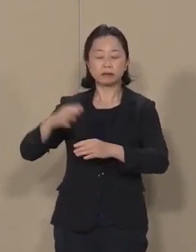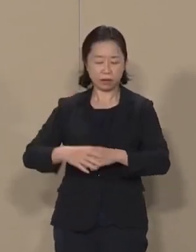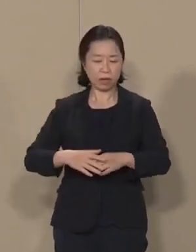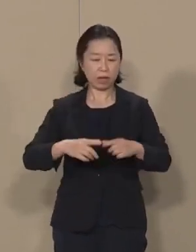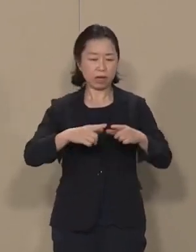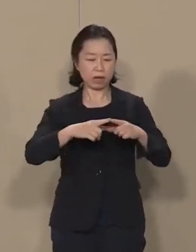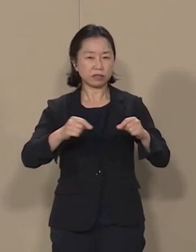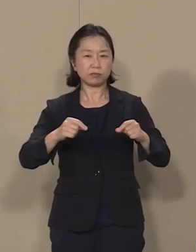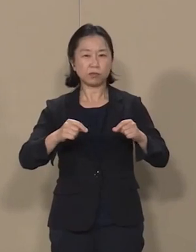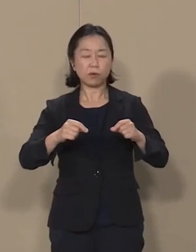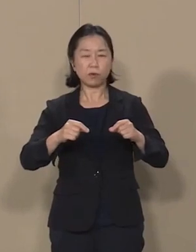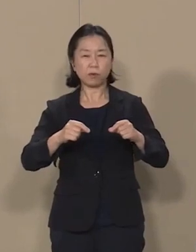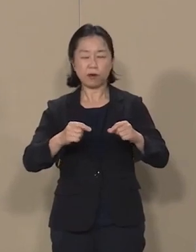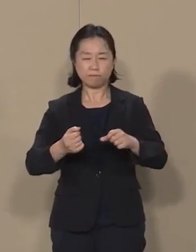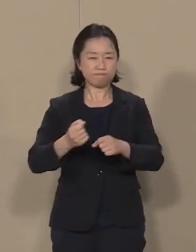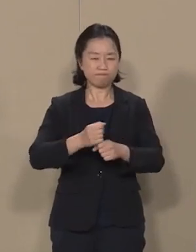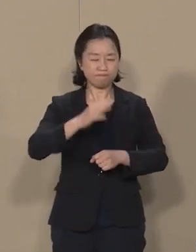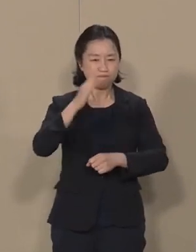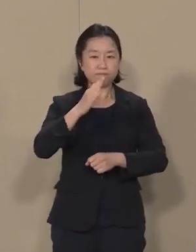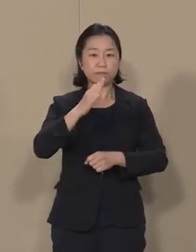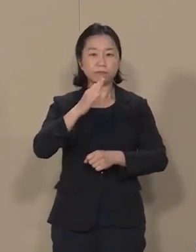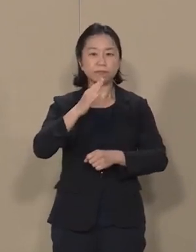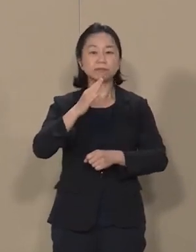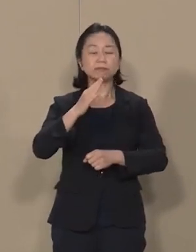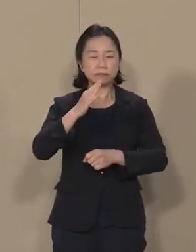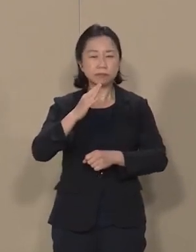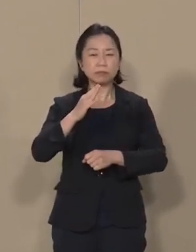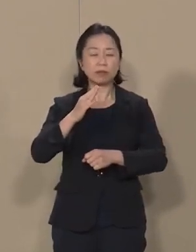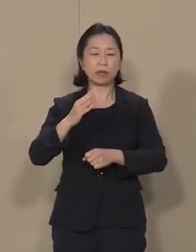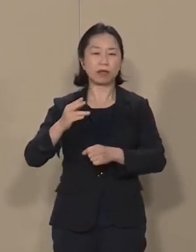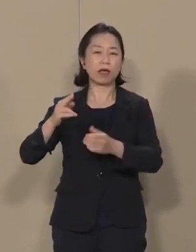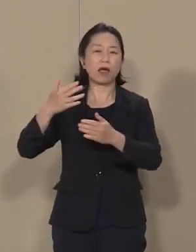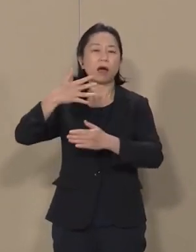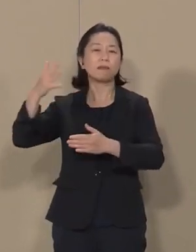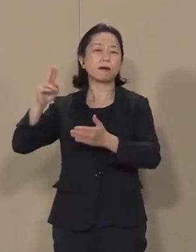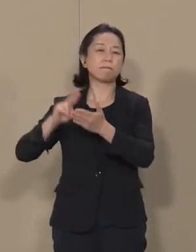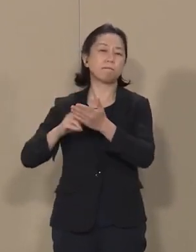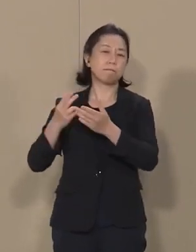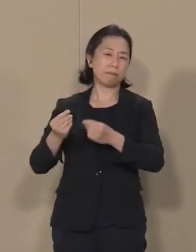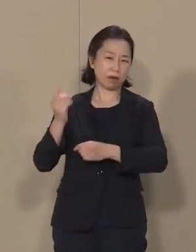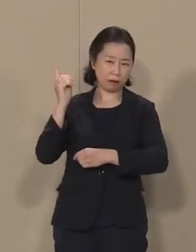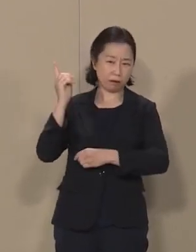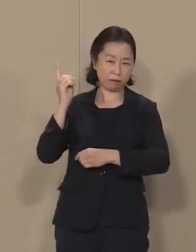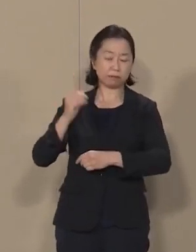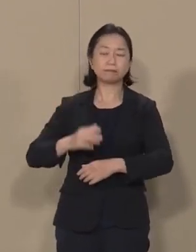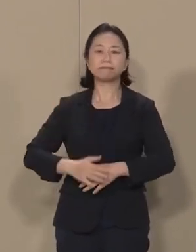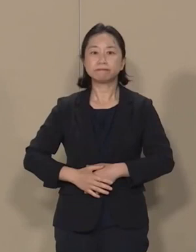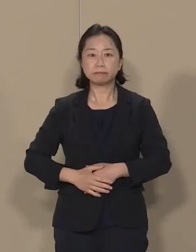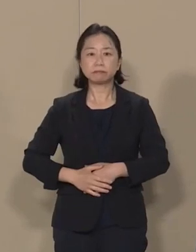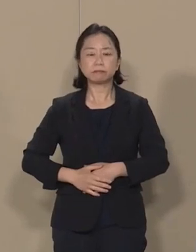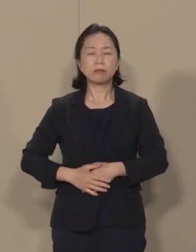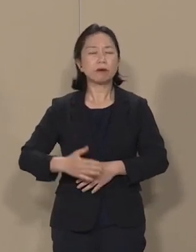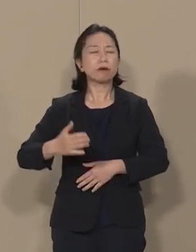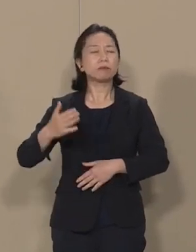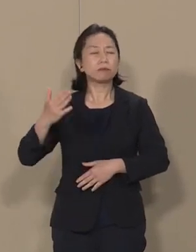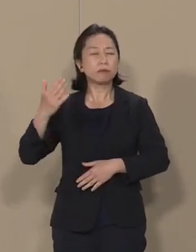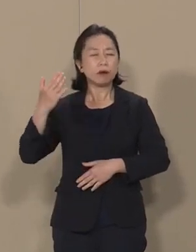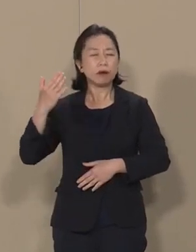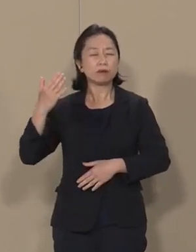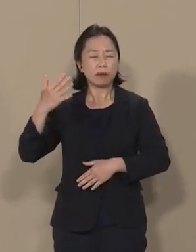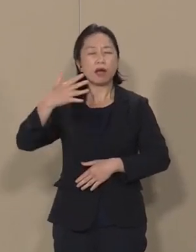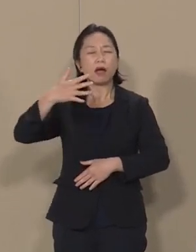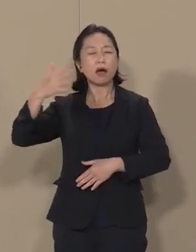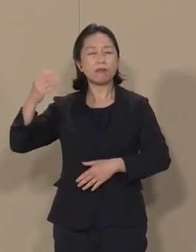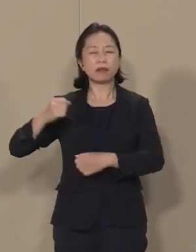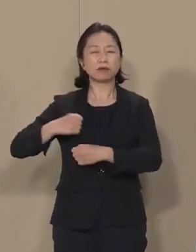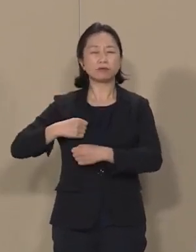ないように縛った生ですそしてその頃は米軍がずっと降りました